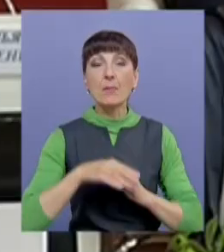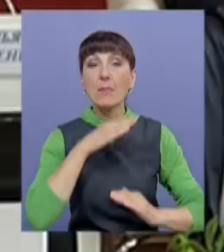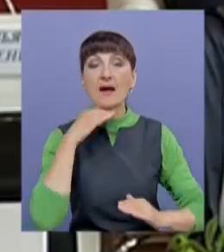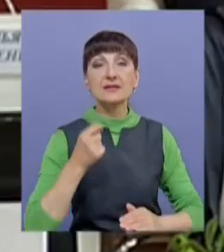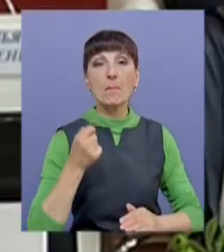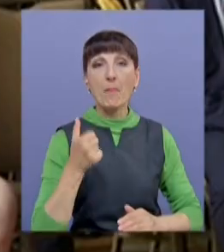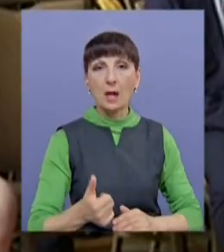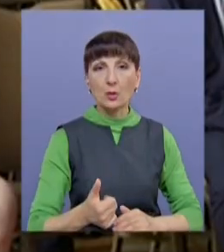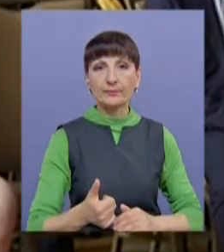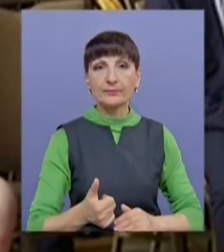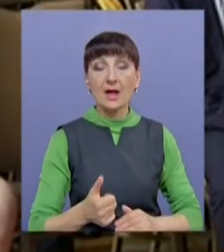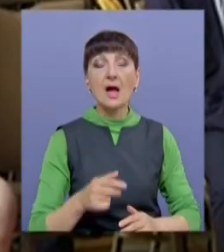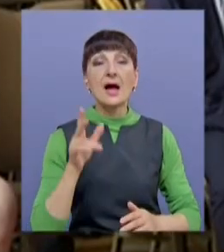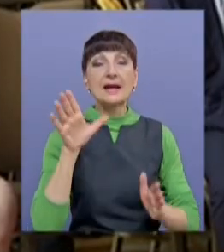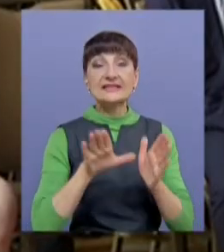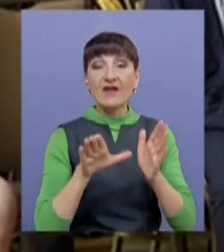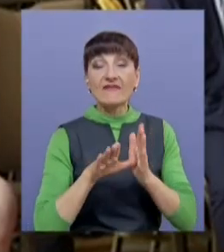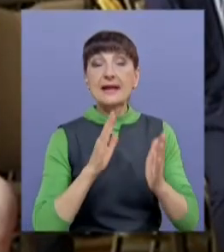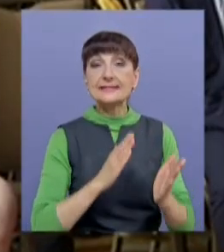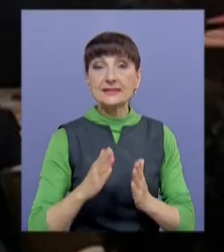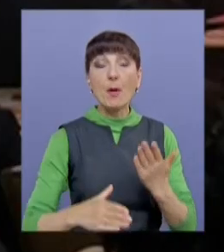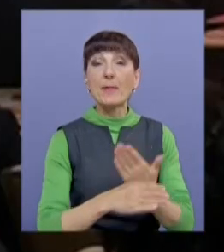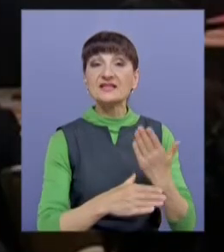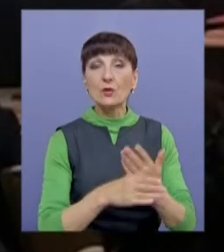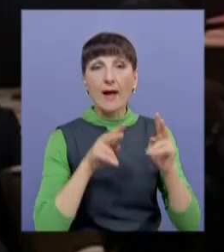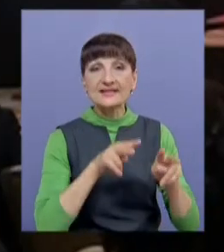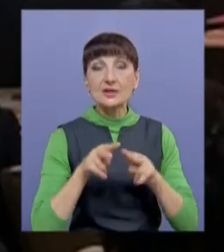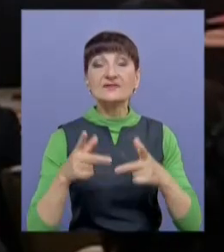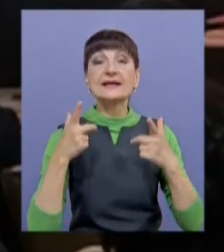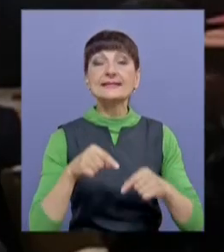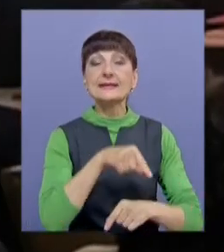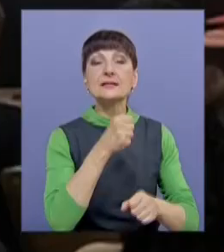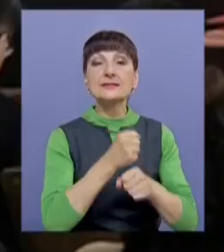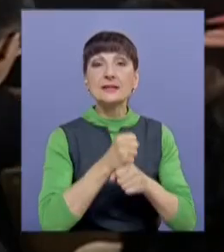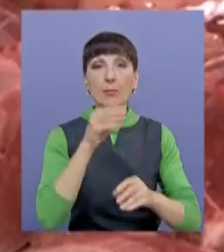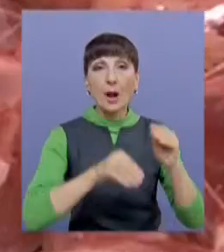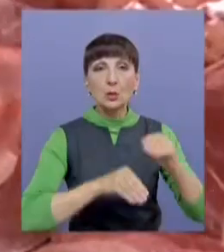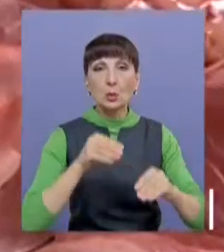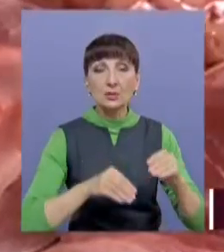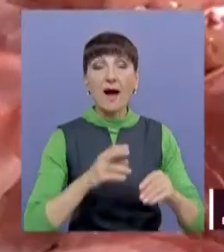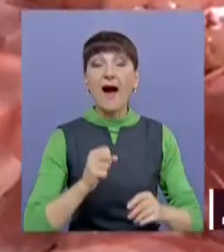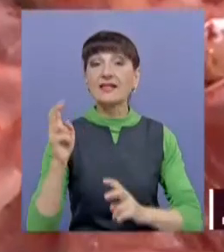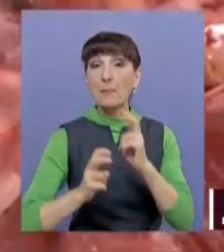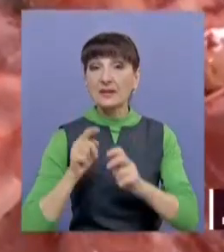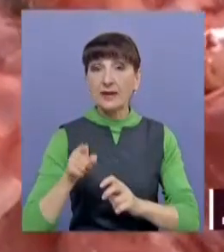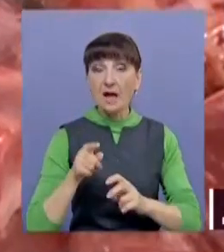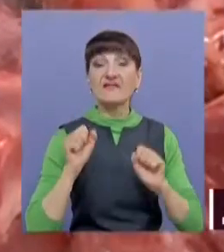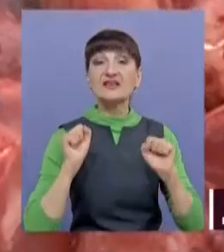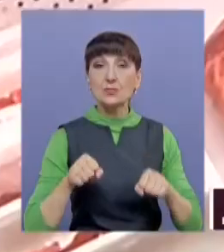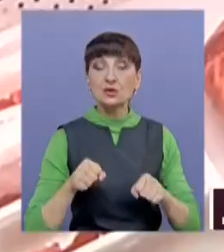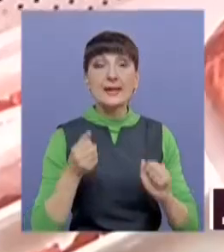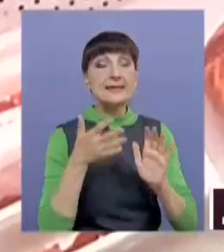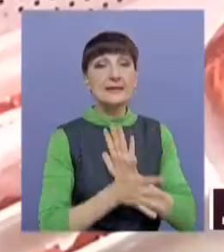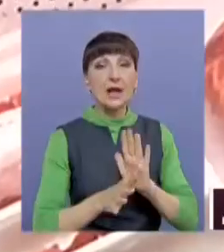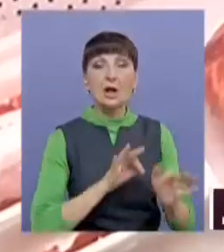минимальным содержанием мяса. Цифровая же система позволит отслеживать, где и из чего сделан готовый продукт, а для предприятий это возможность не